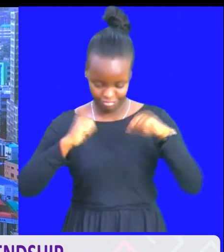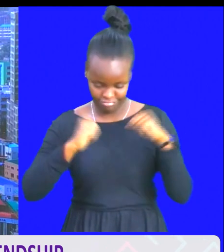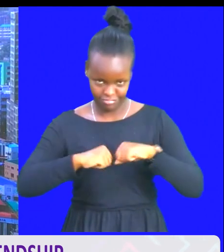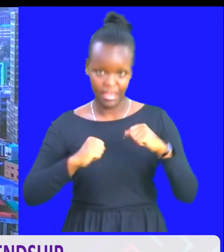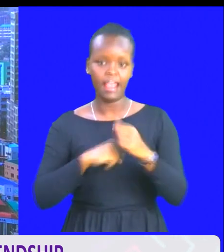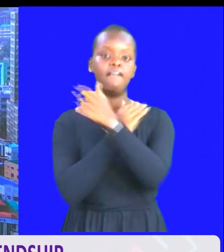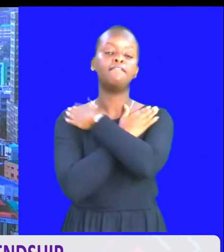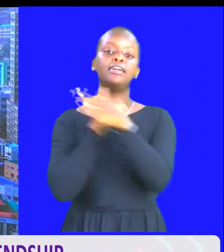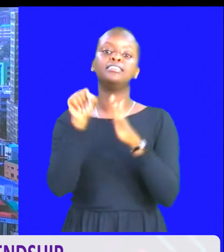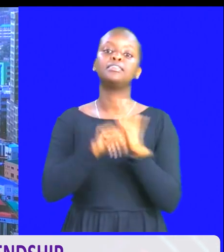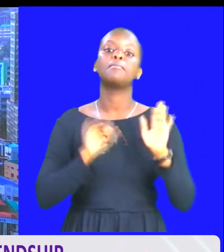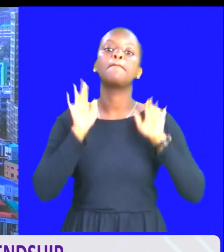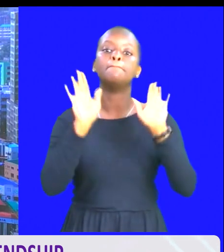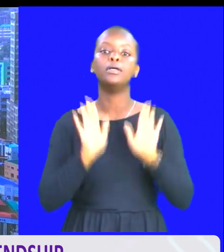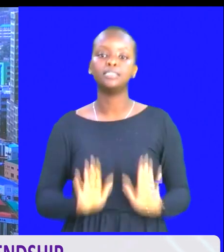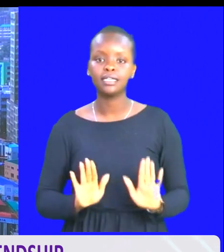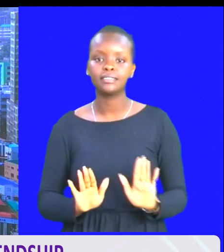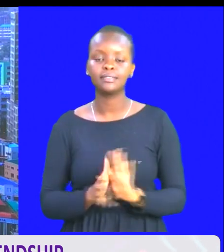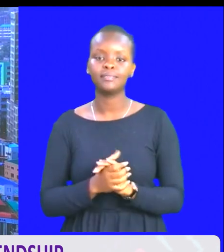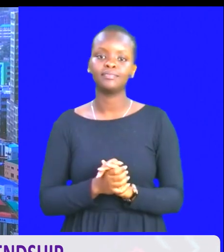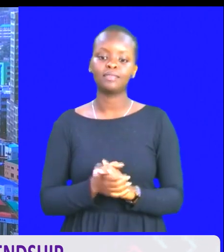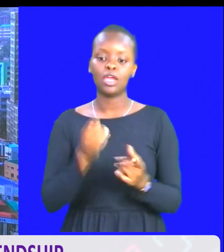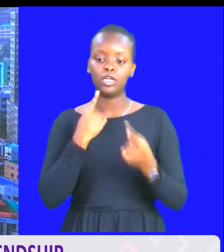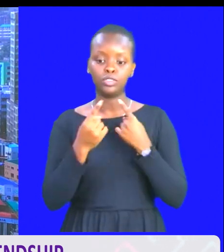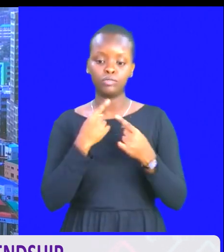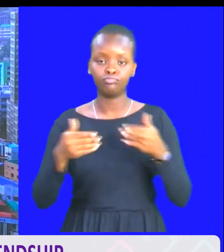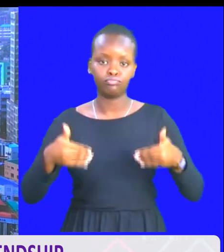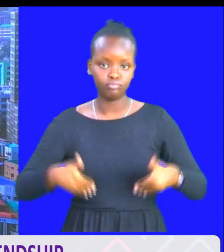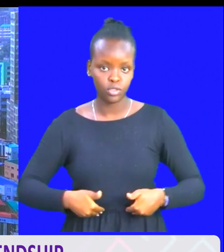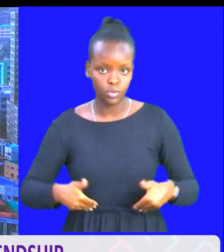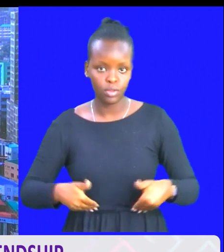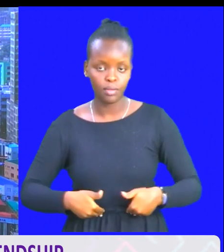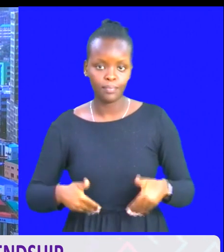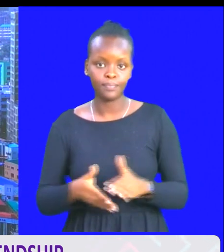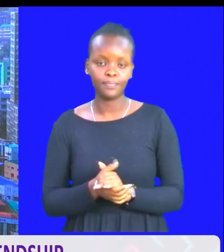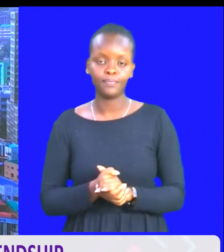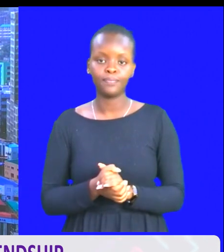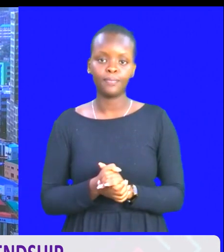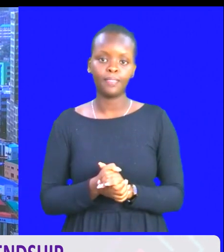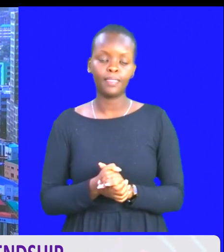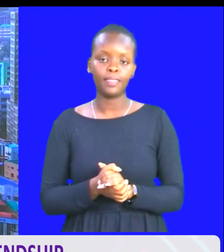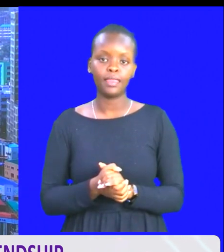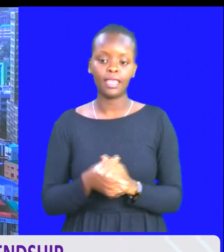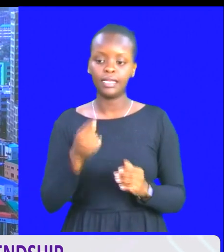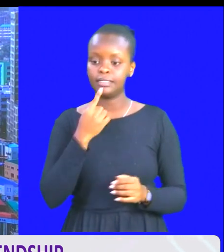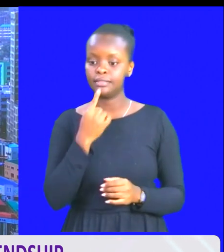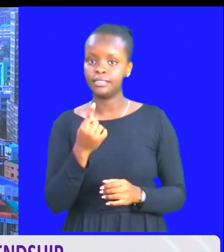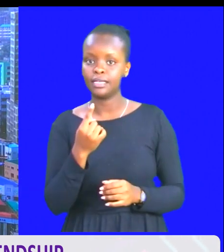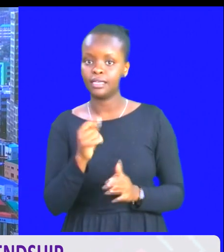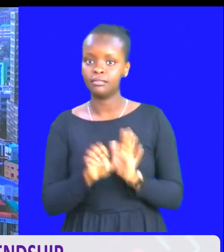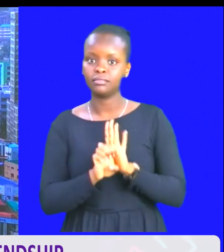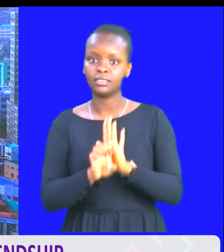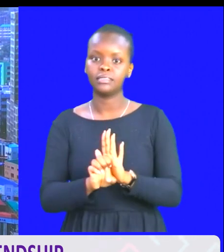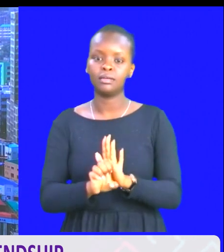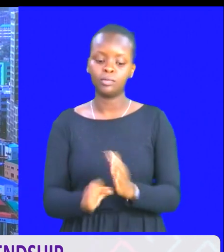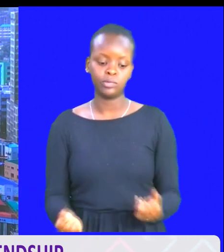ndio hapo ndo mali sasa na kujengana na bongana ama YouTube wenyewe huko na mtu usema yeye mimi kwanza for example kwanza gym ni